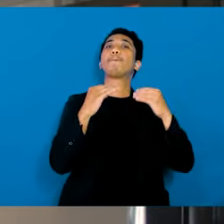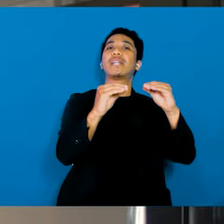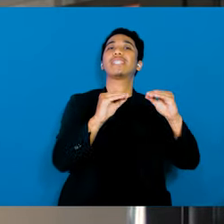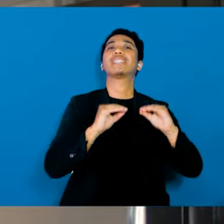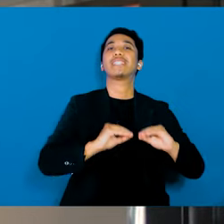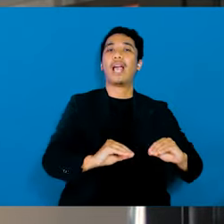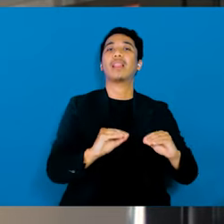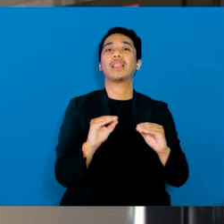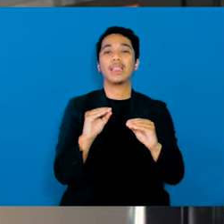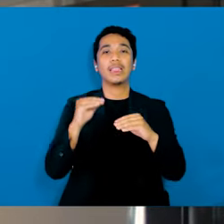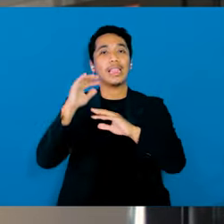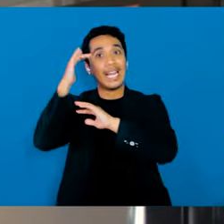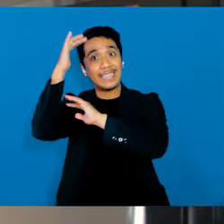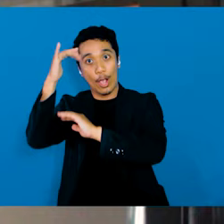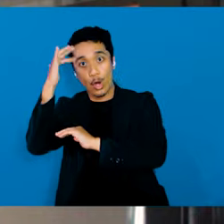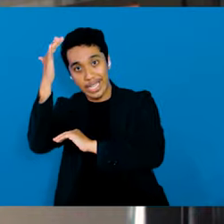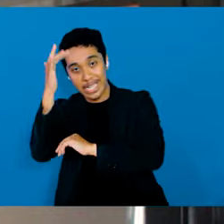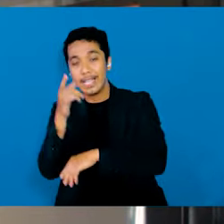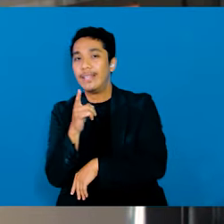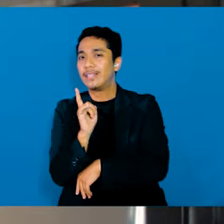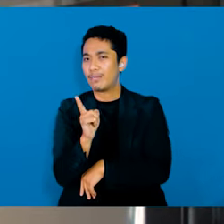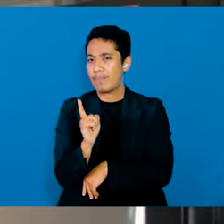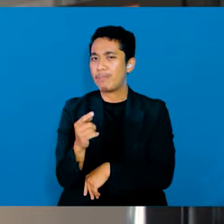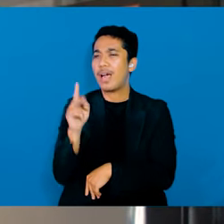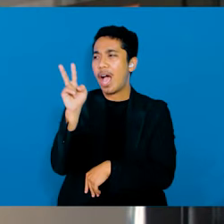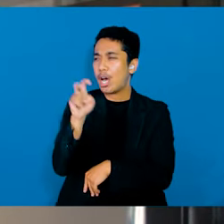kan. Karena